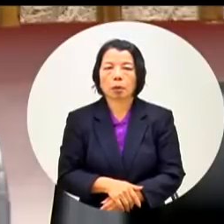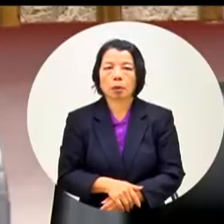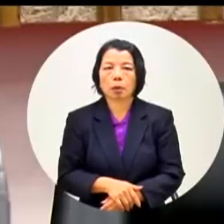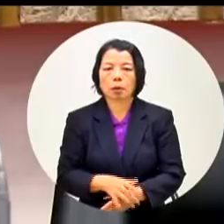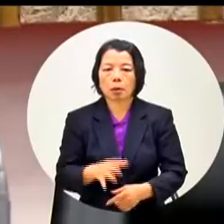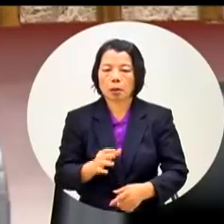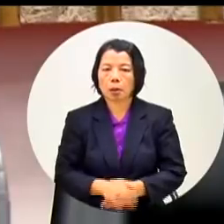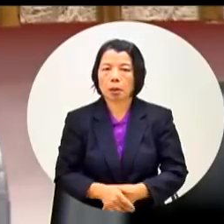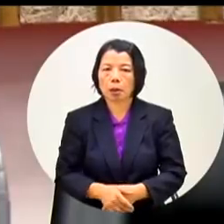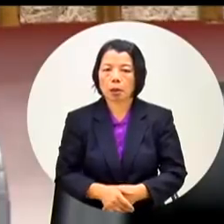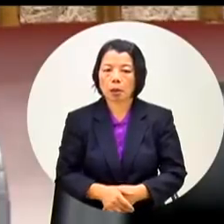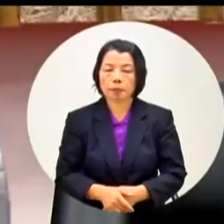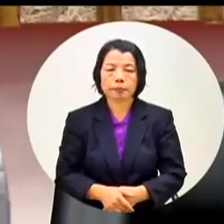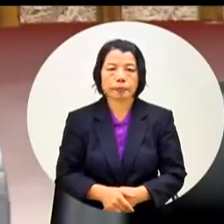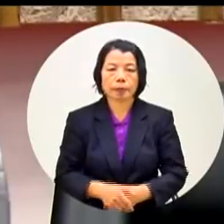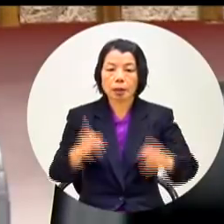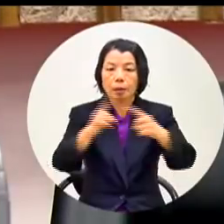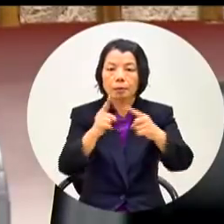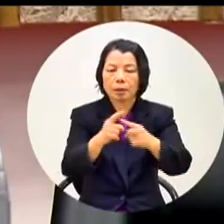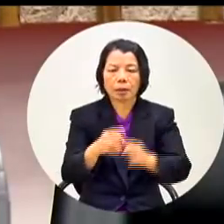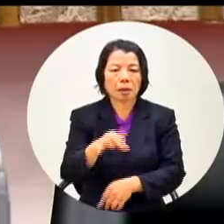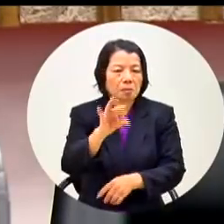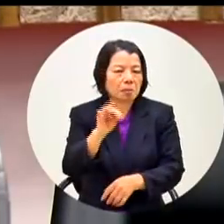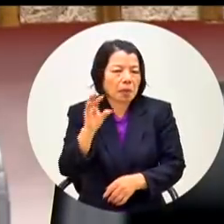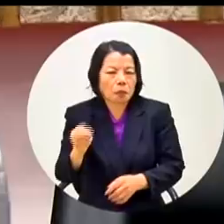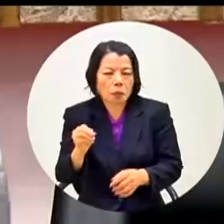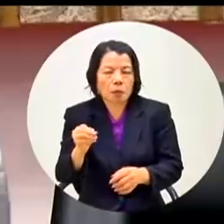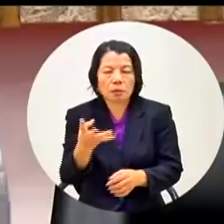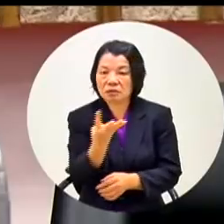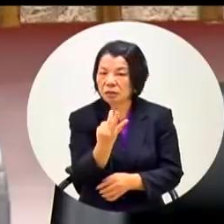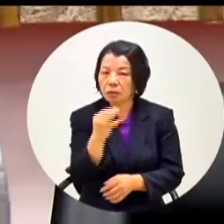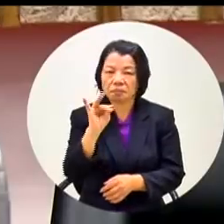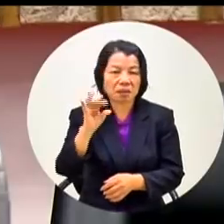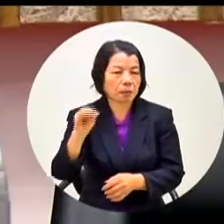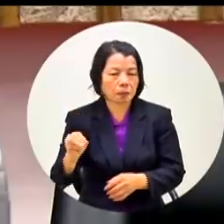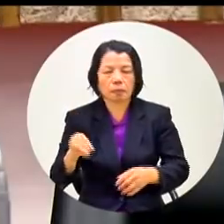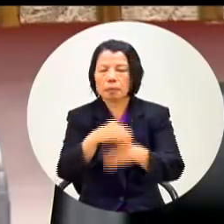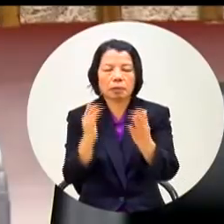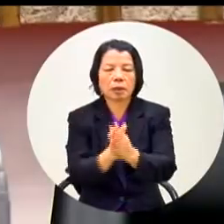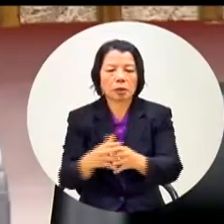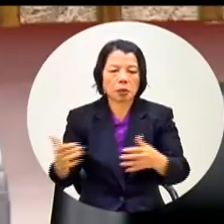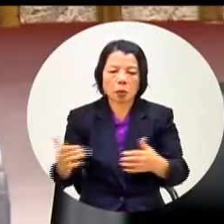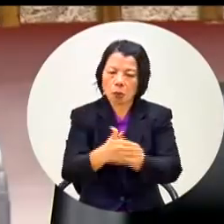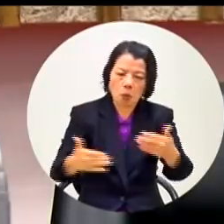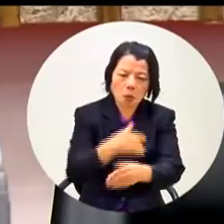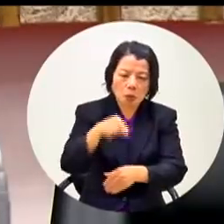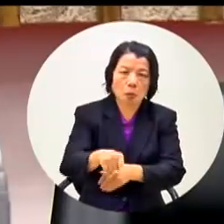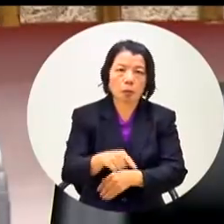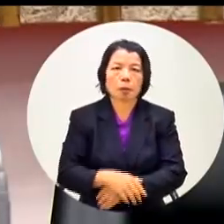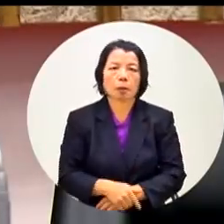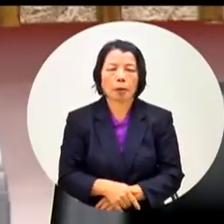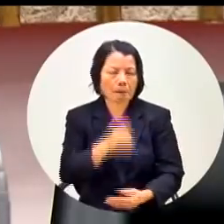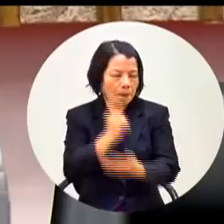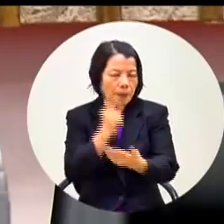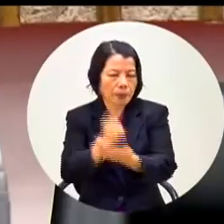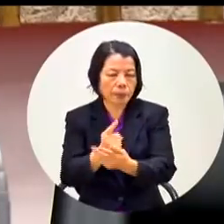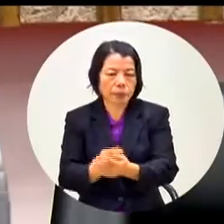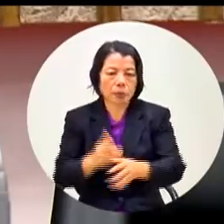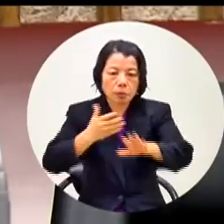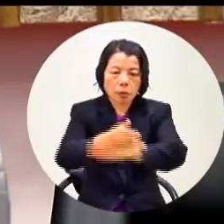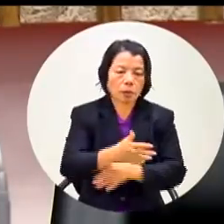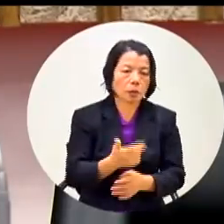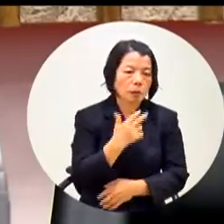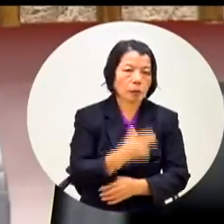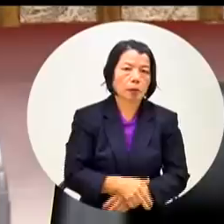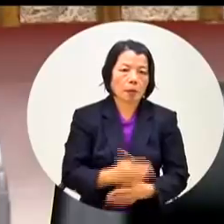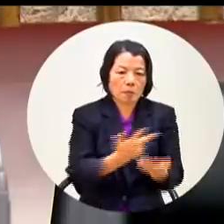通上下班的这个交汇处哈，所以为什么才会说每一次呢，在经过美术馆或大顺路的部分，这个争议路段都